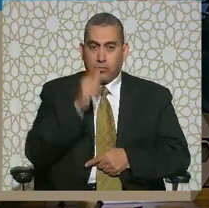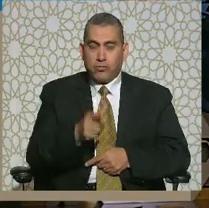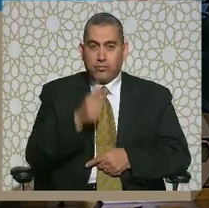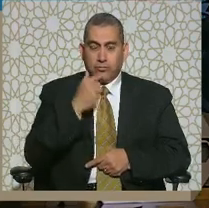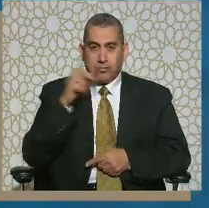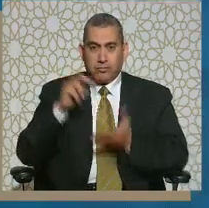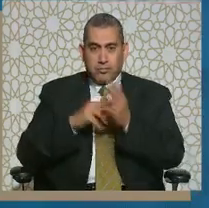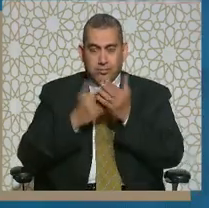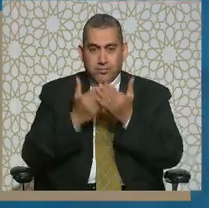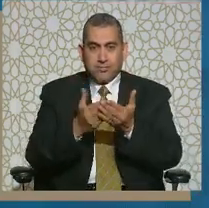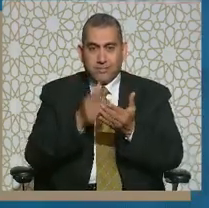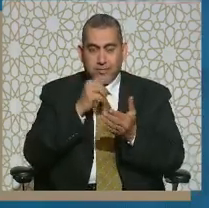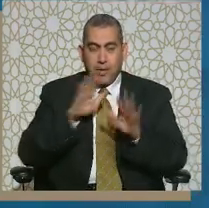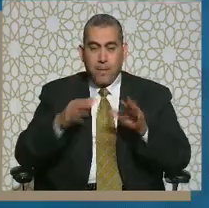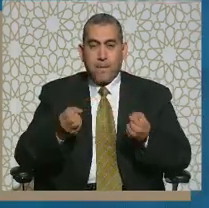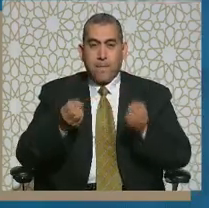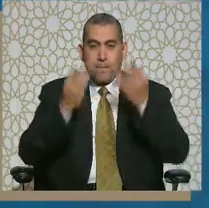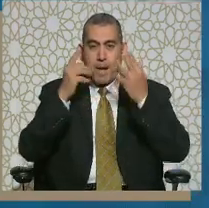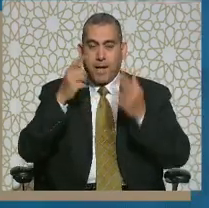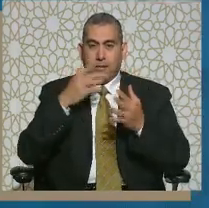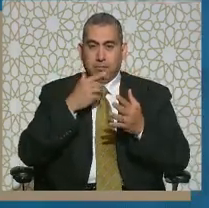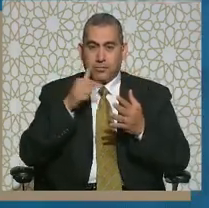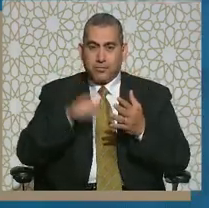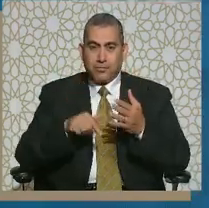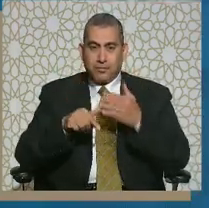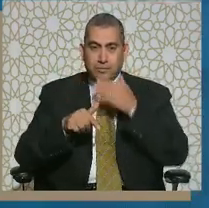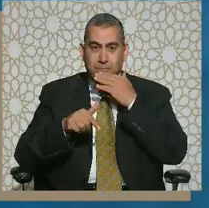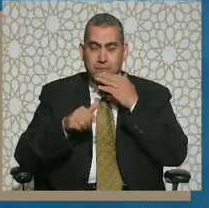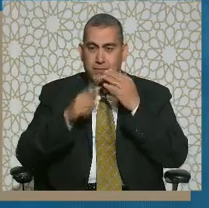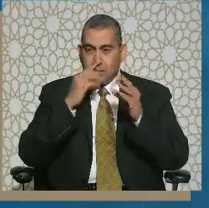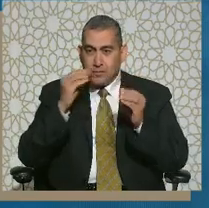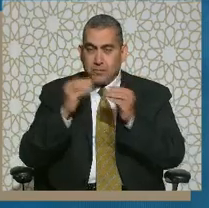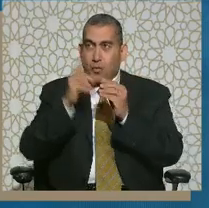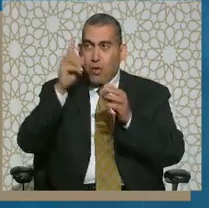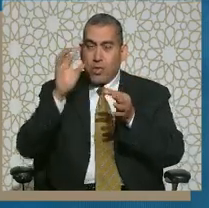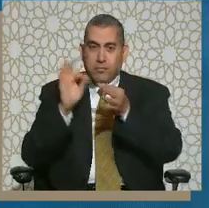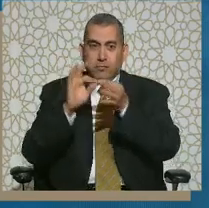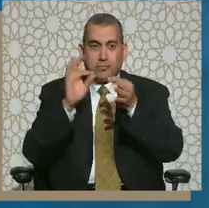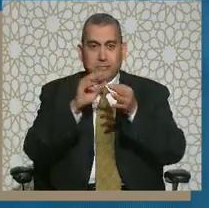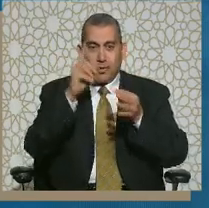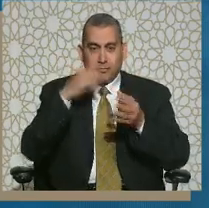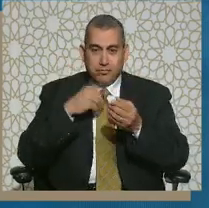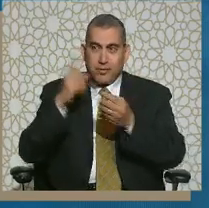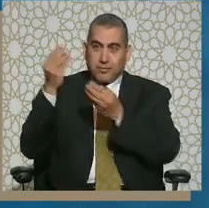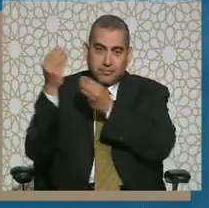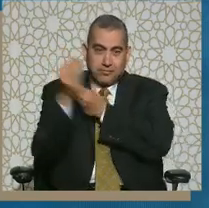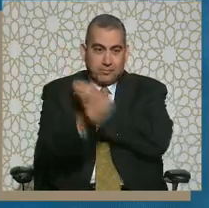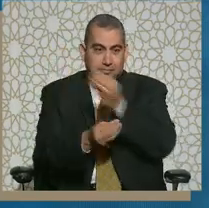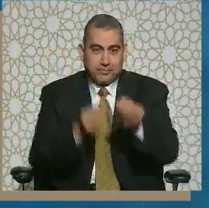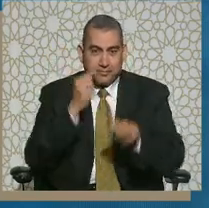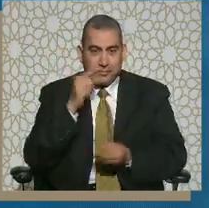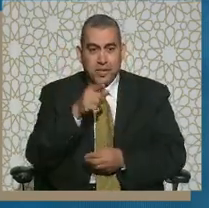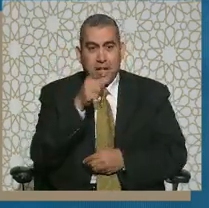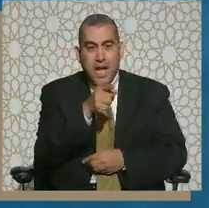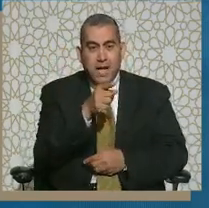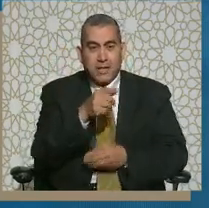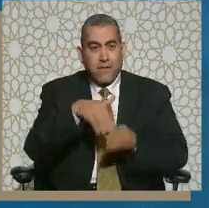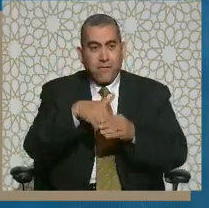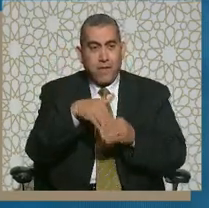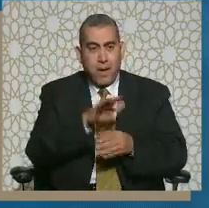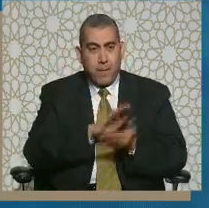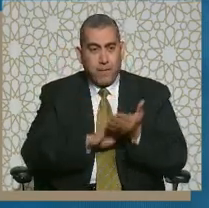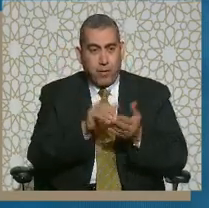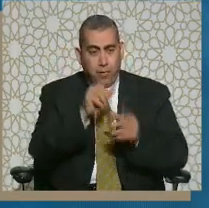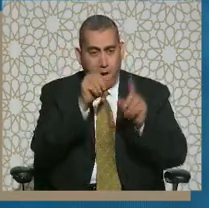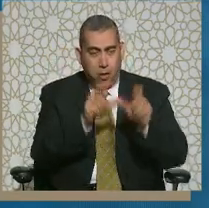بيه ملاكه الكرام ود الله سبحانه وتعالى اللي بعتهولك انت مش في فراغ انت